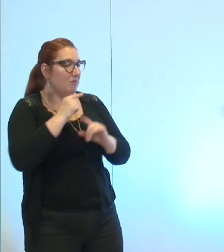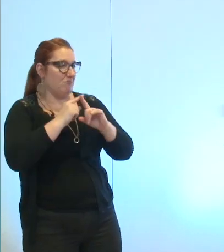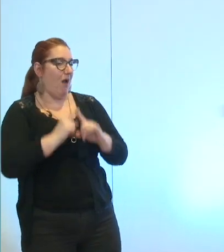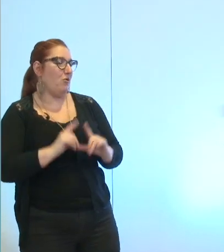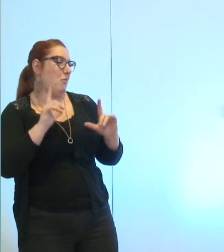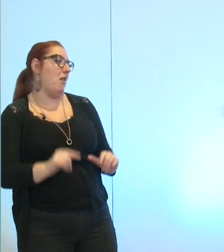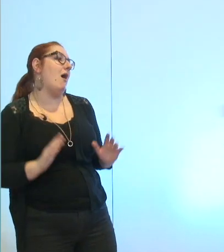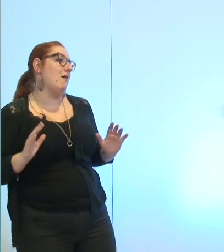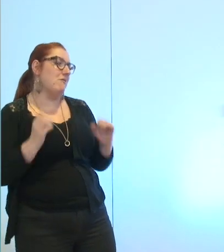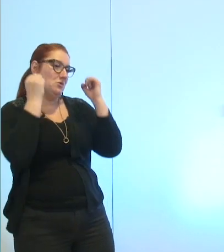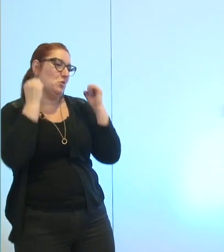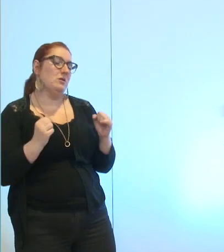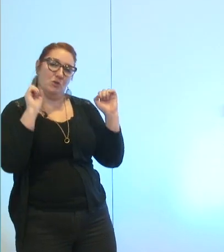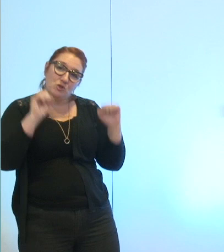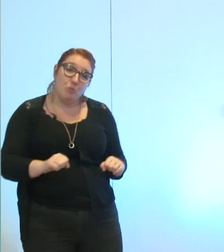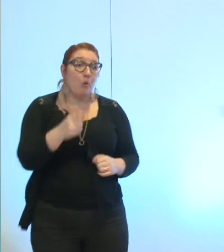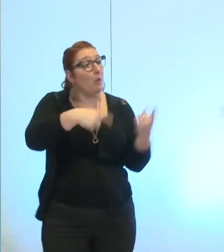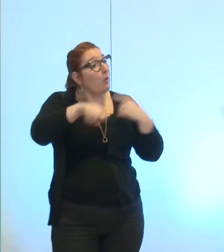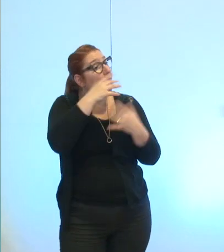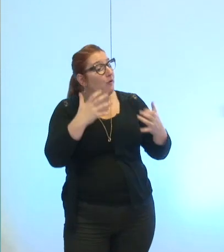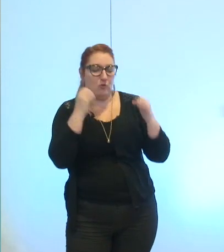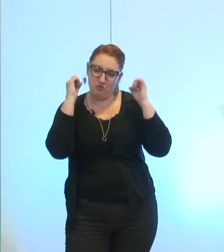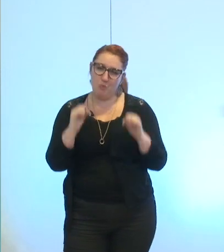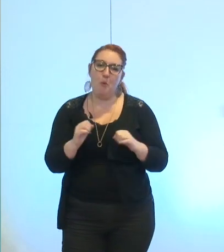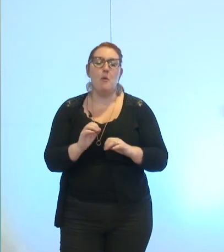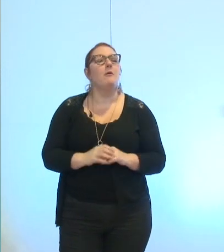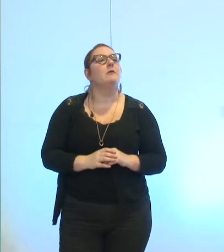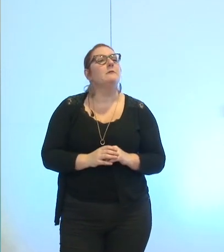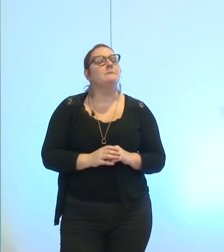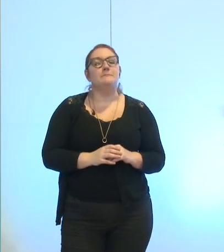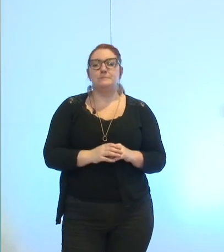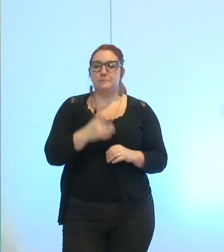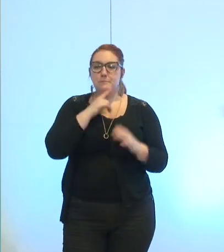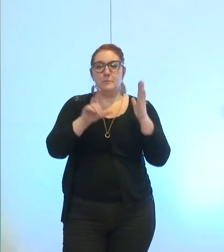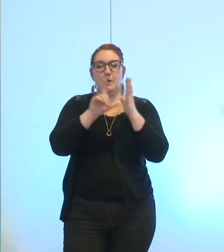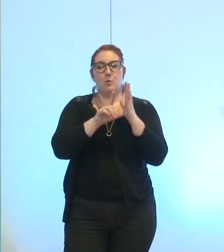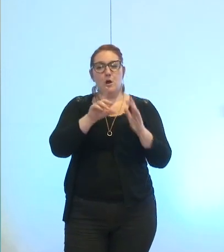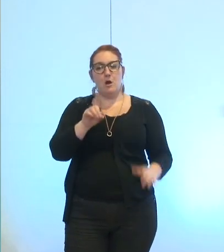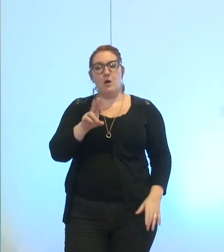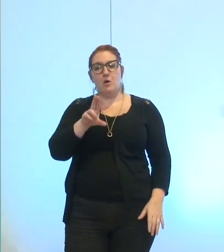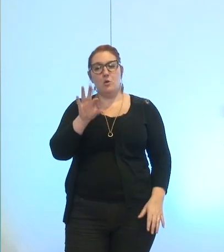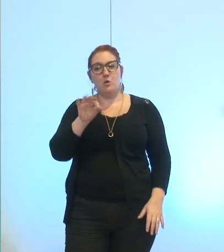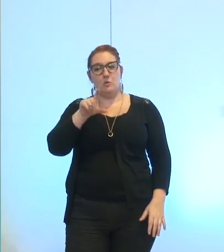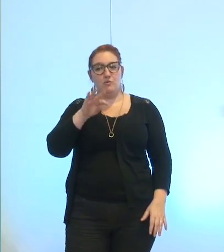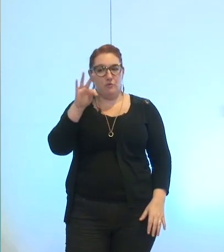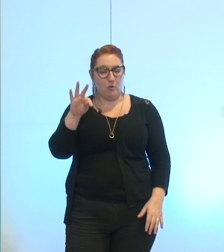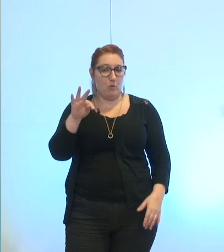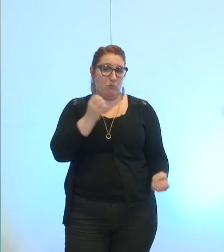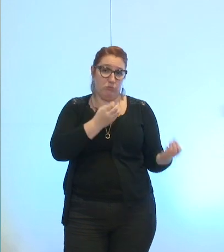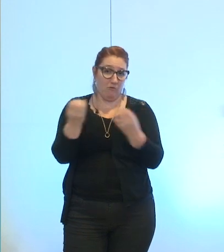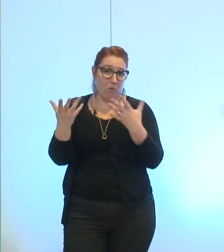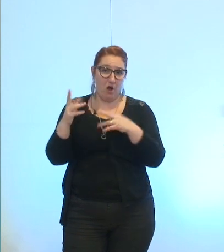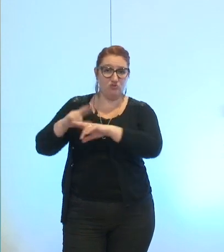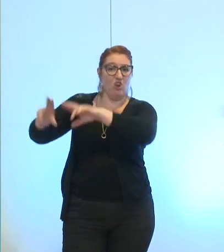avec donc je peux le faire si vous y tenz donc la loi du flot a produit une baisse des mises en chantier